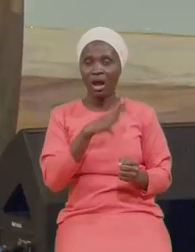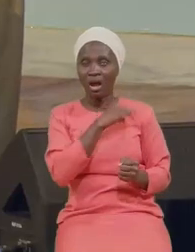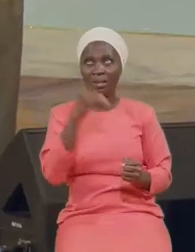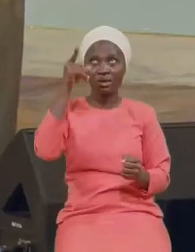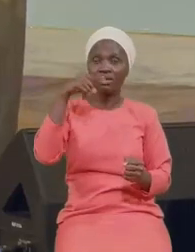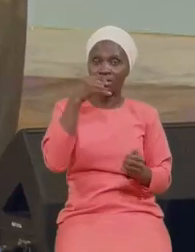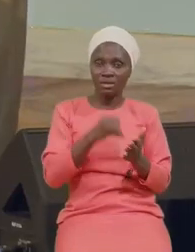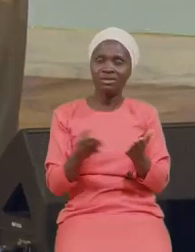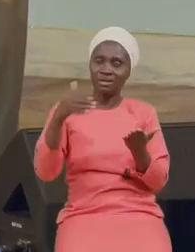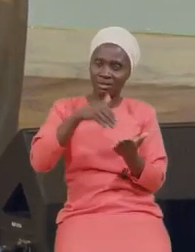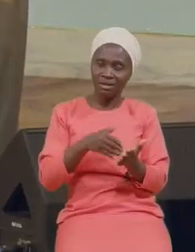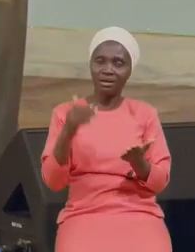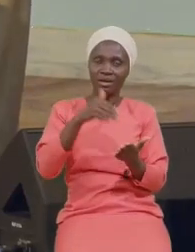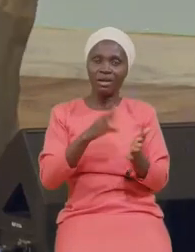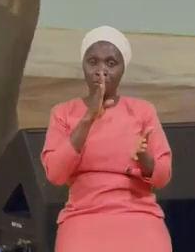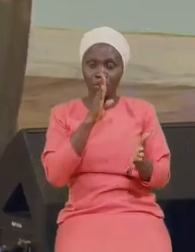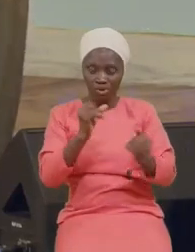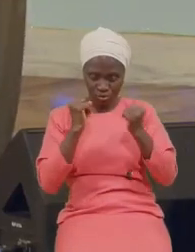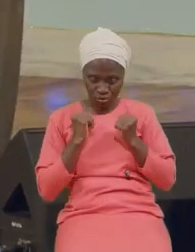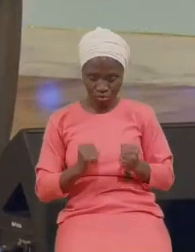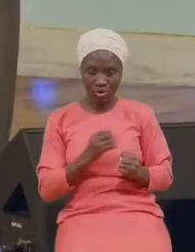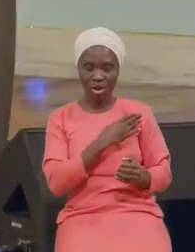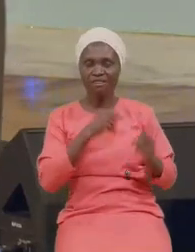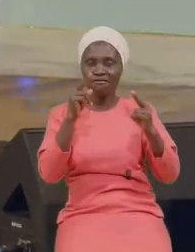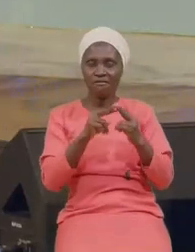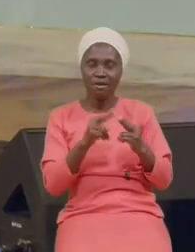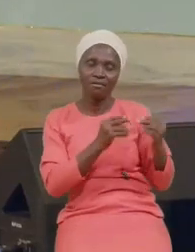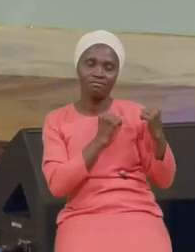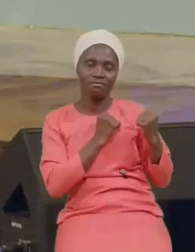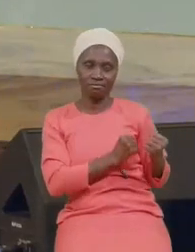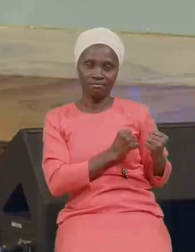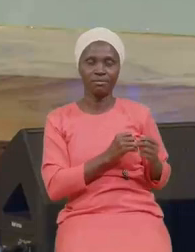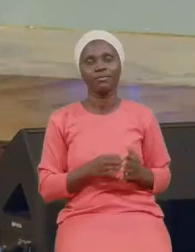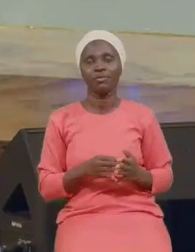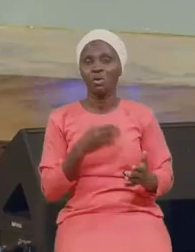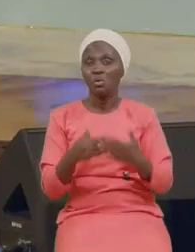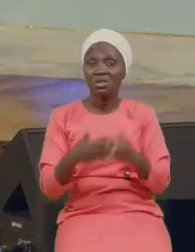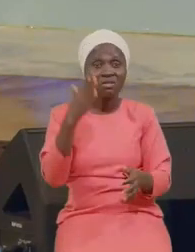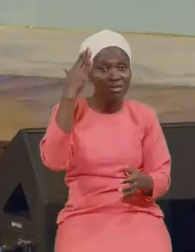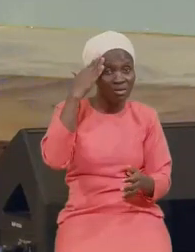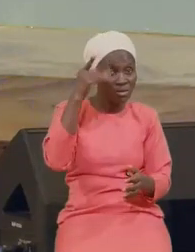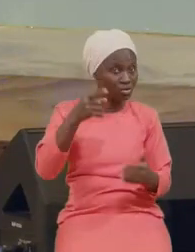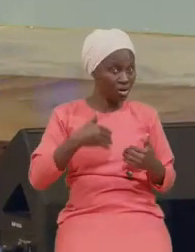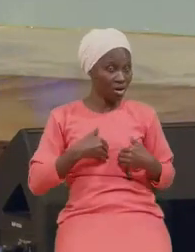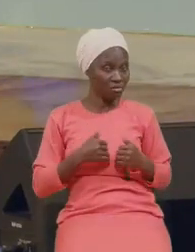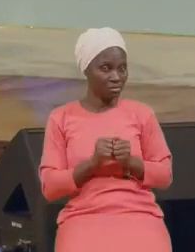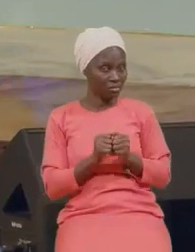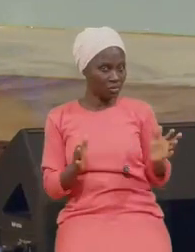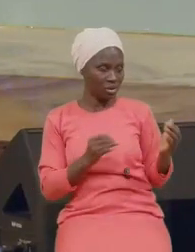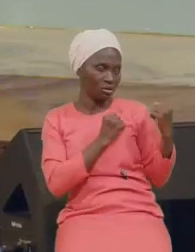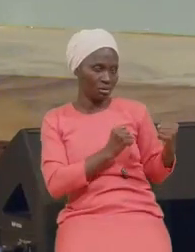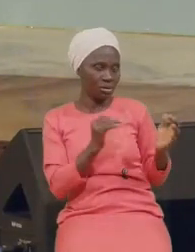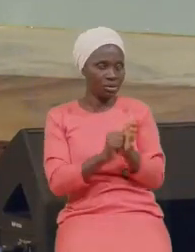et est bon courage quel que soit la connaissance que vous avez sans le courage cette connaissance